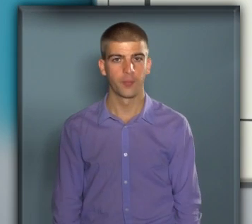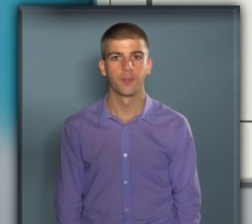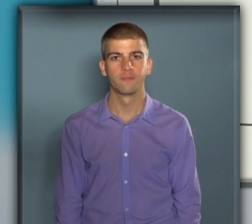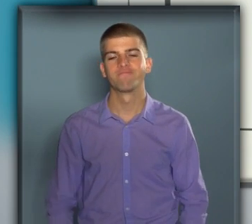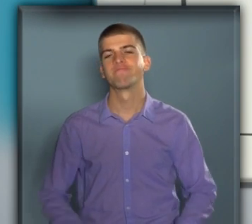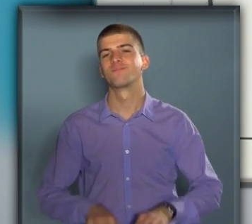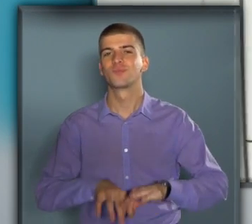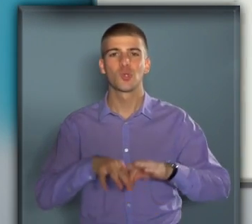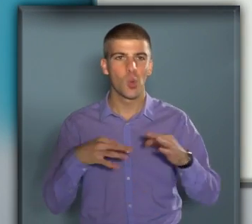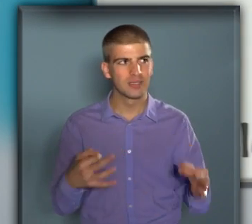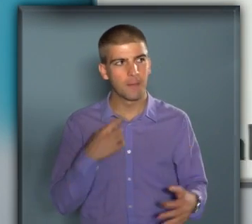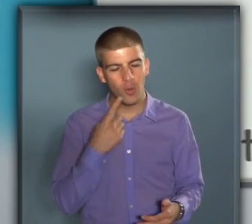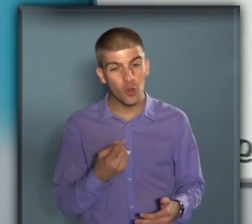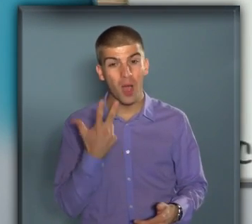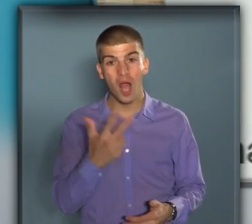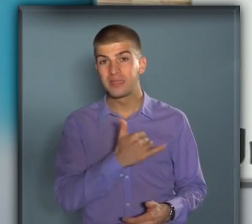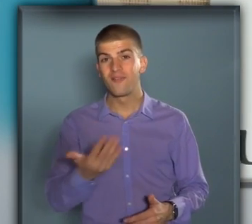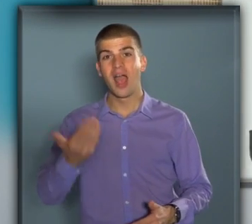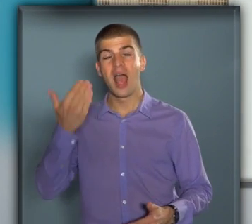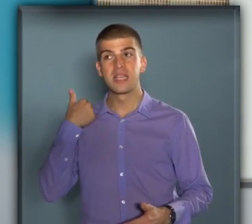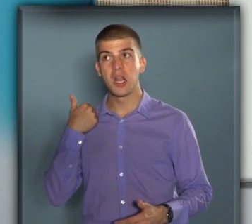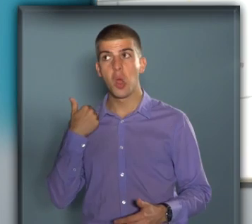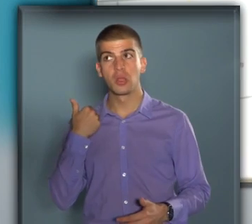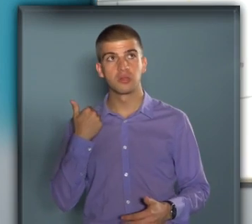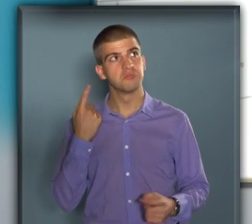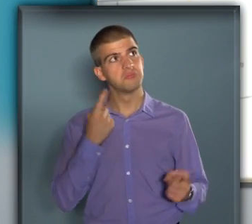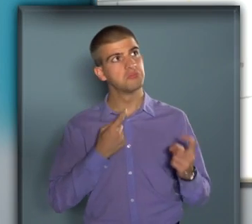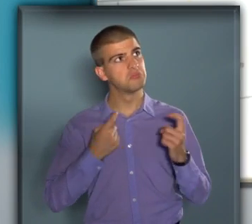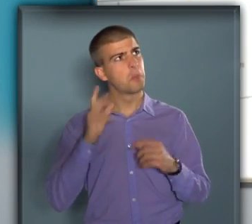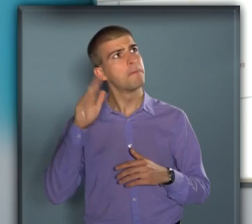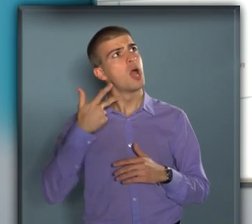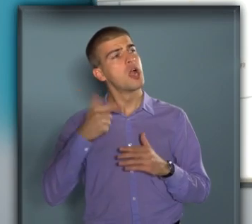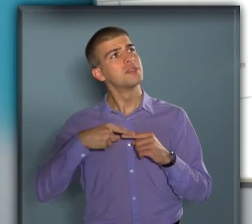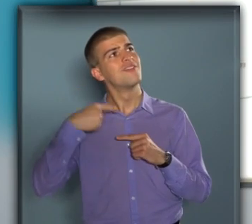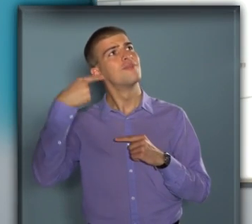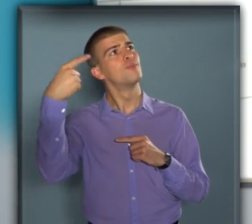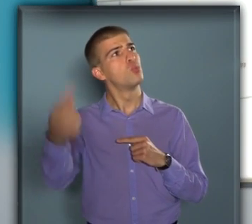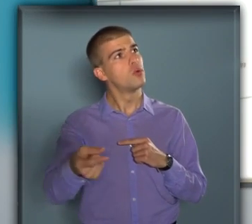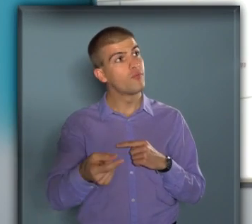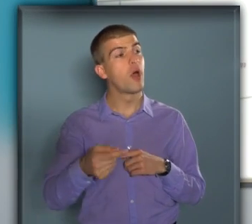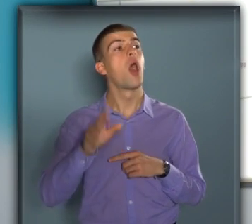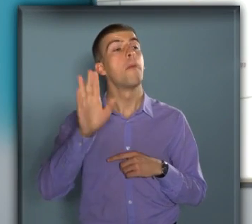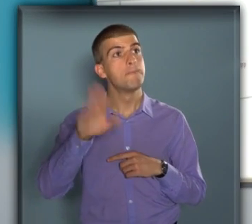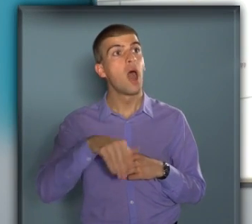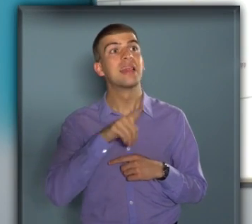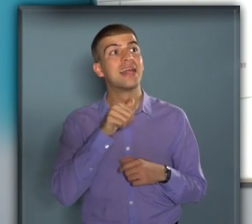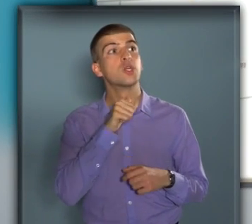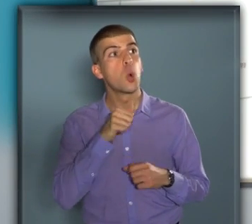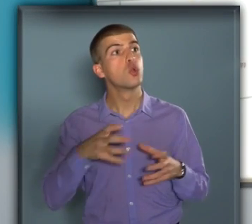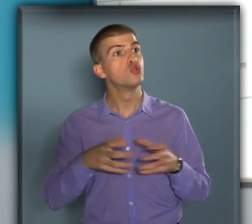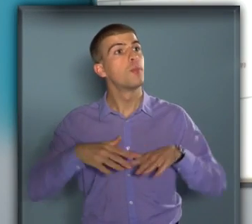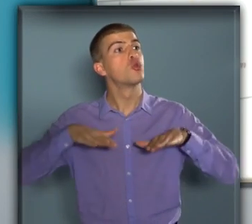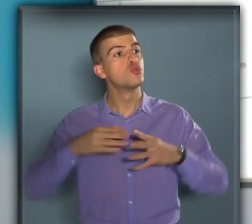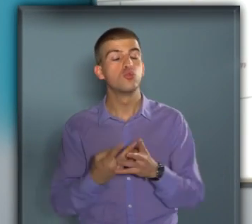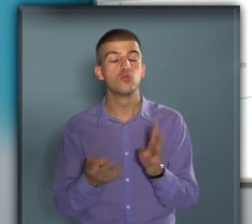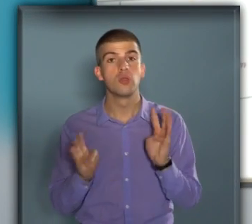Őszintén megmondom, hogy én 30 évvel ezelőtt nem gondoltam azt, hogy 30 év múlva még ugyanúgy leülünk egy Gordon csoportban. Tehát